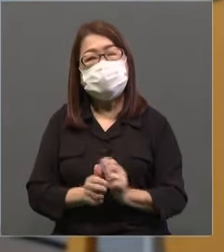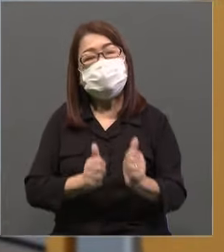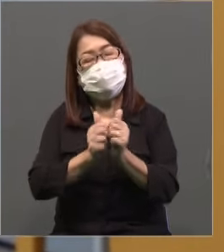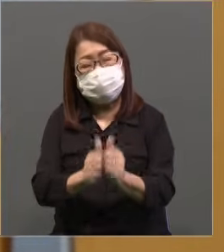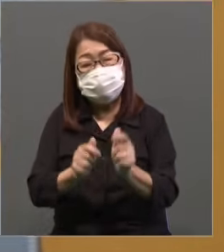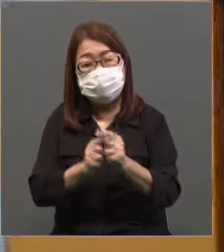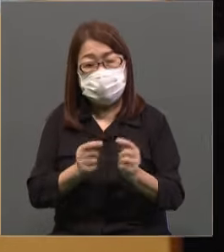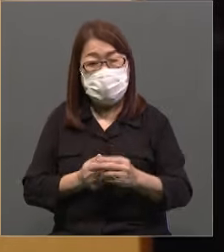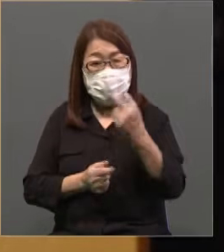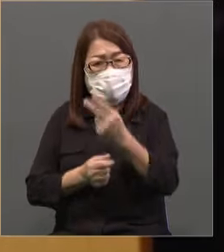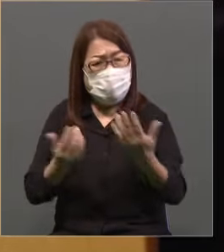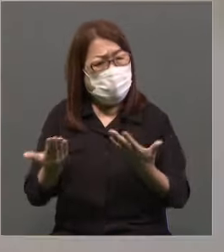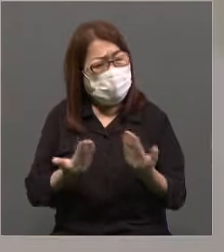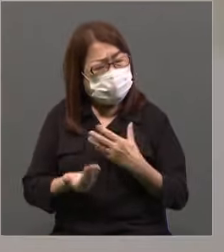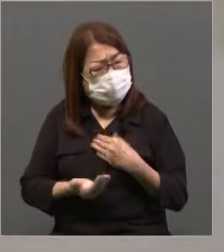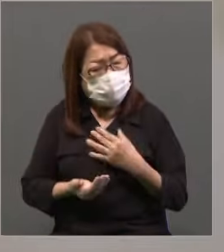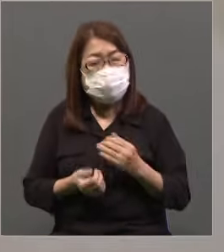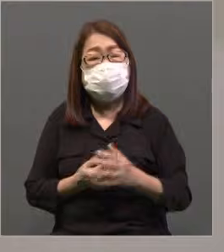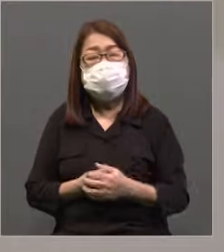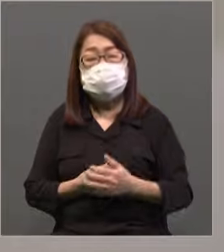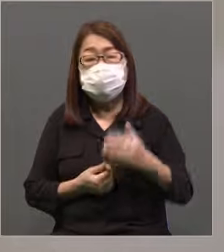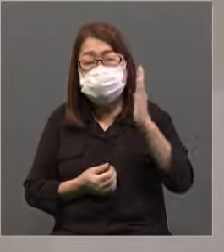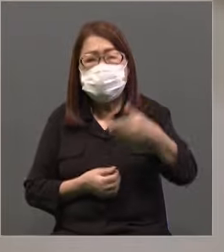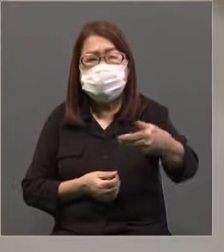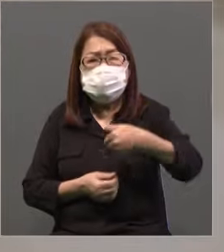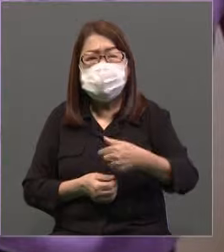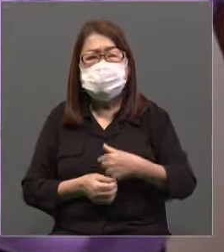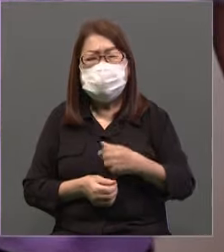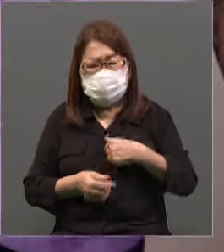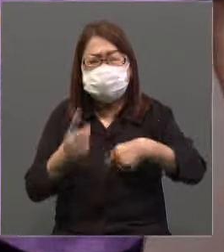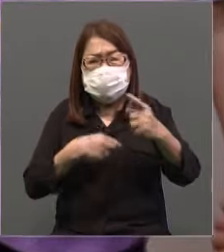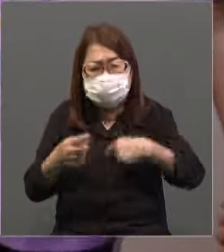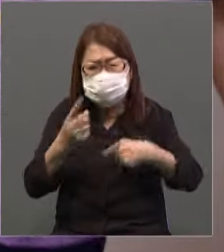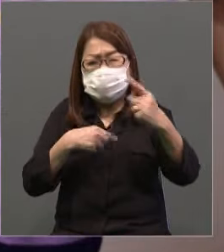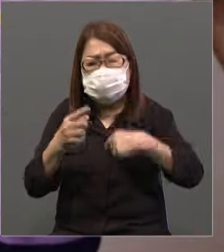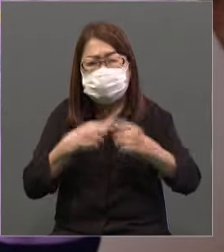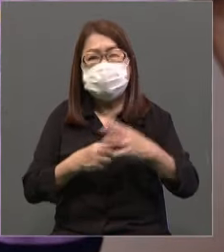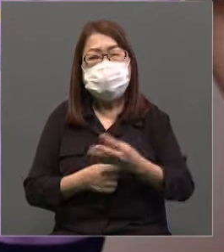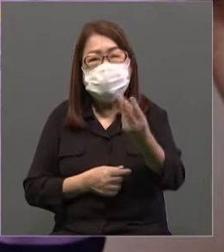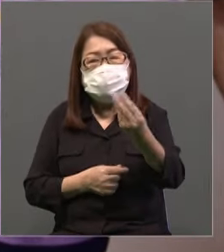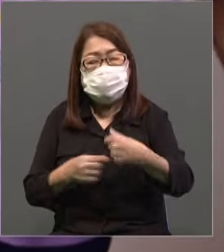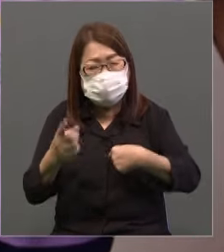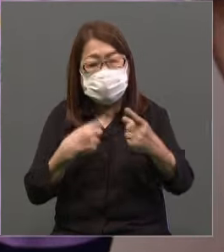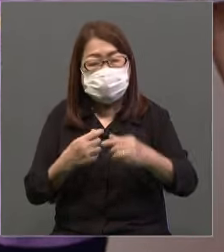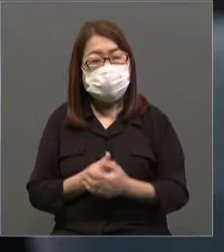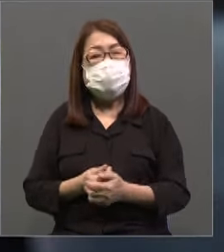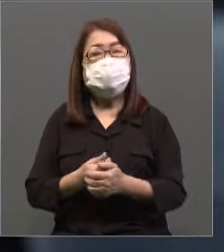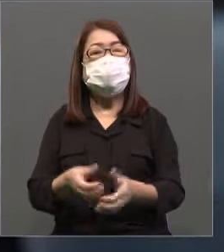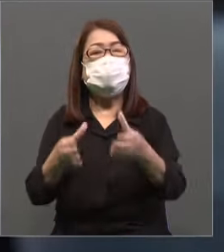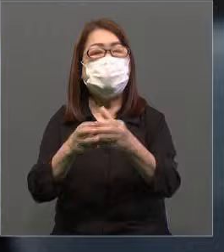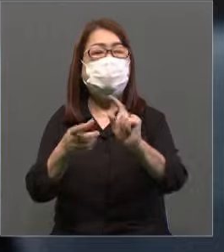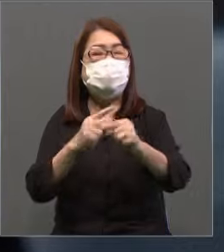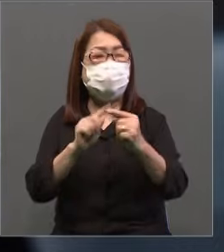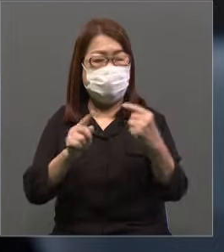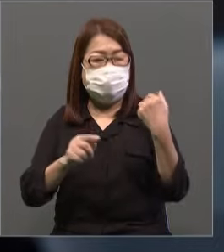ชอบตอนหลังน้องแบบร้องขอที่จะมาเรียนเองอยากมาเรียนเมื่อไหร่จะถึงเวลาเรียนดนตรีนะอะไรเงี้ยค่ะกลายเป็นการเข้าสังคมไปในตัว